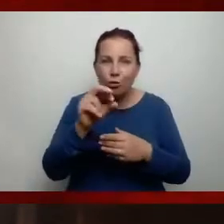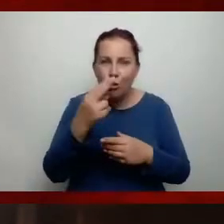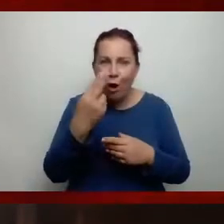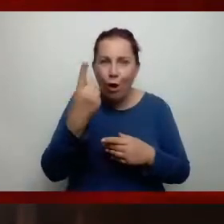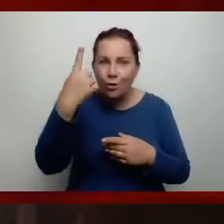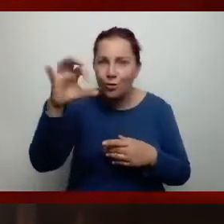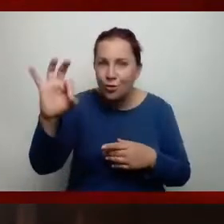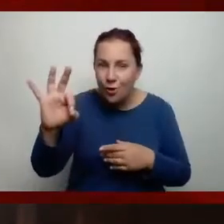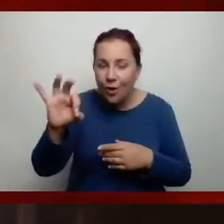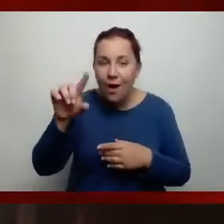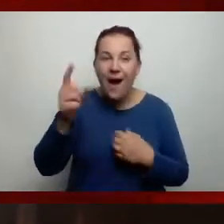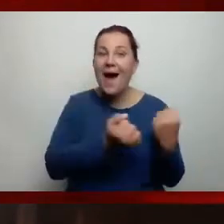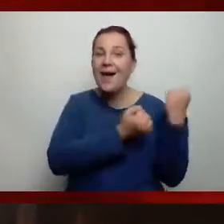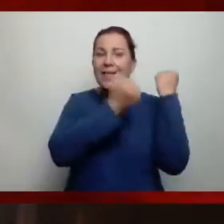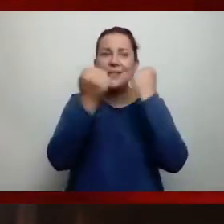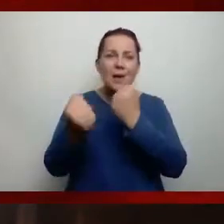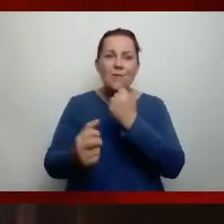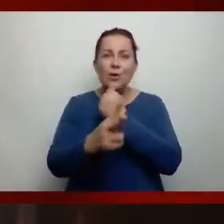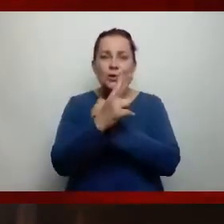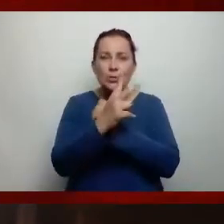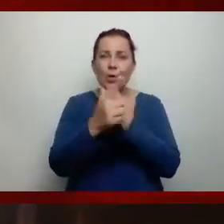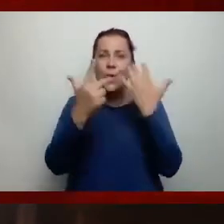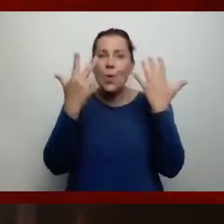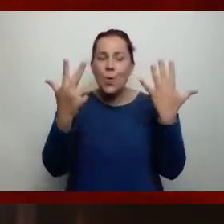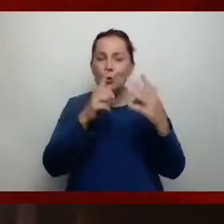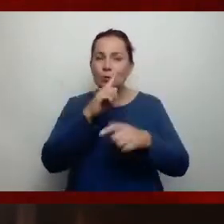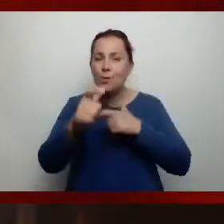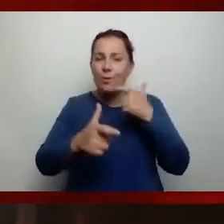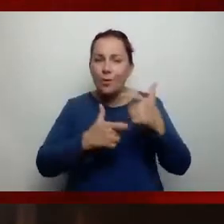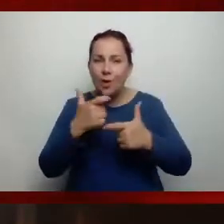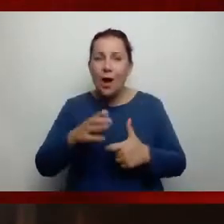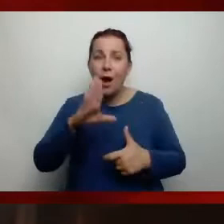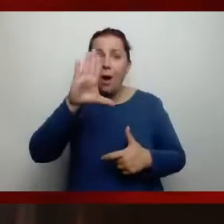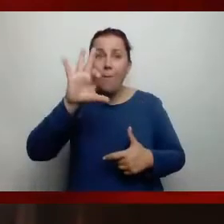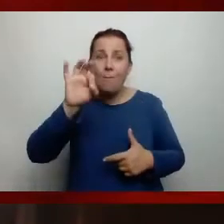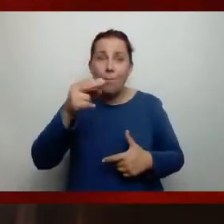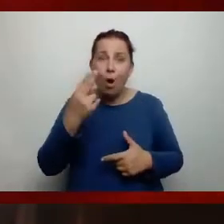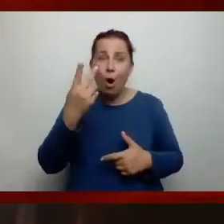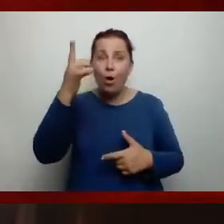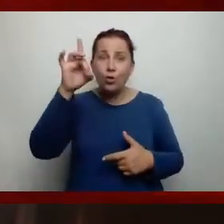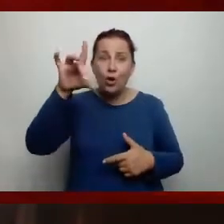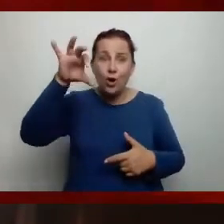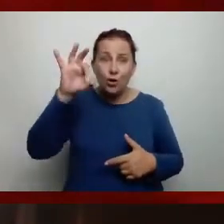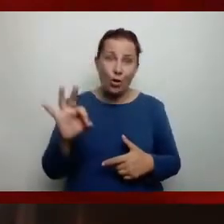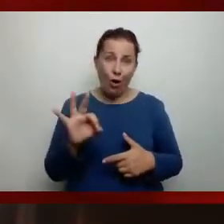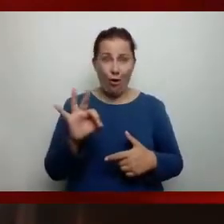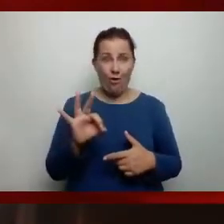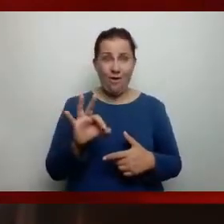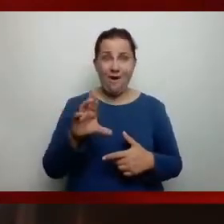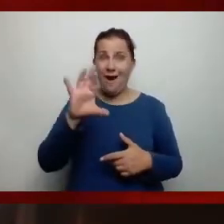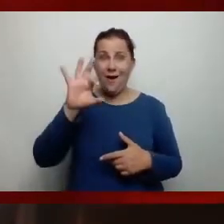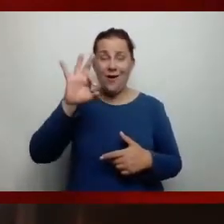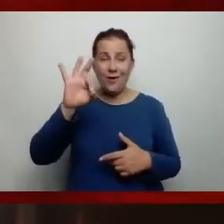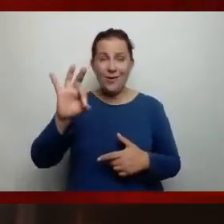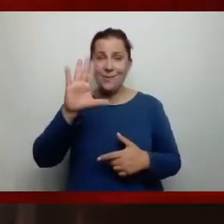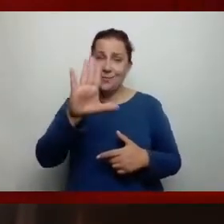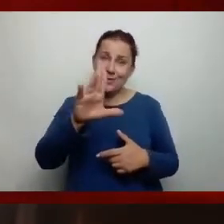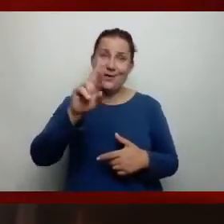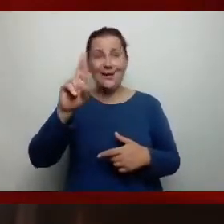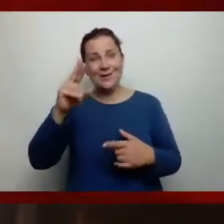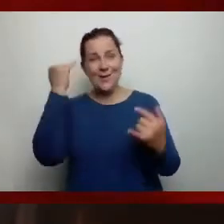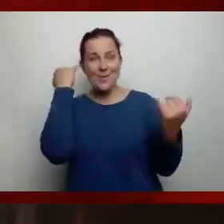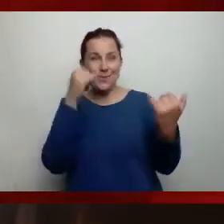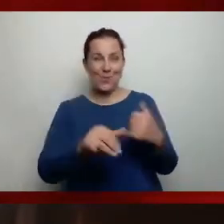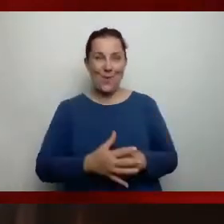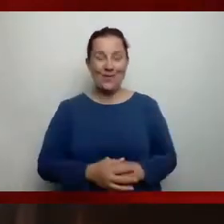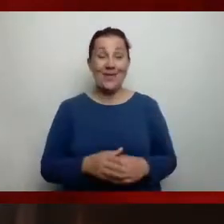zwłok w 1988 roku przeprowadziła firma Bongo. Tam jest po prostu literówka, zamiast R powinno być B. Firma działa